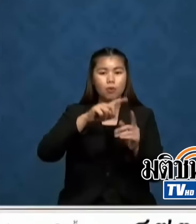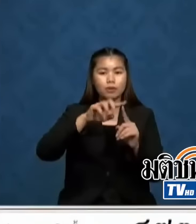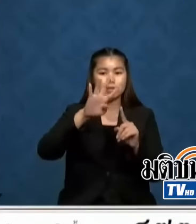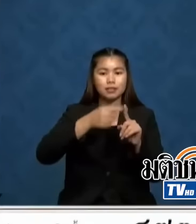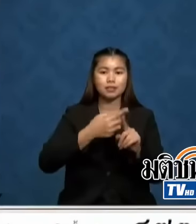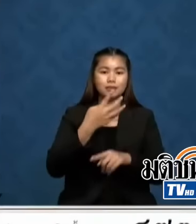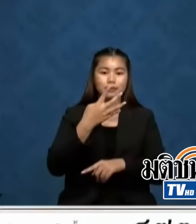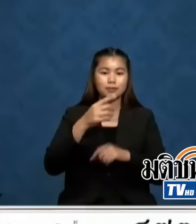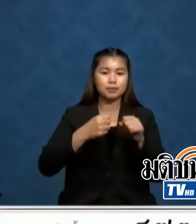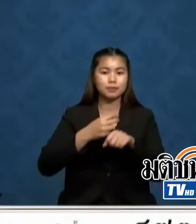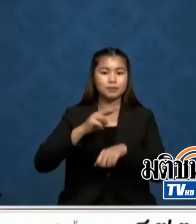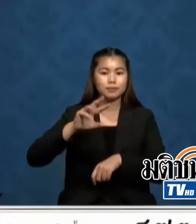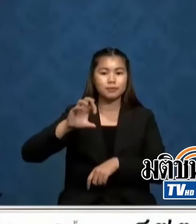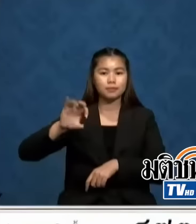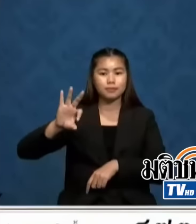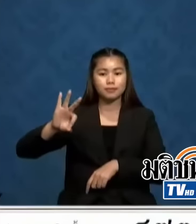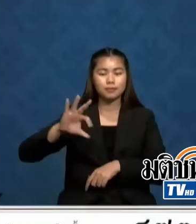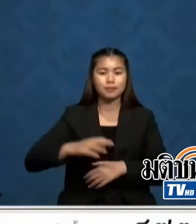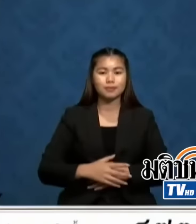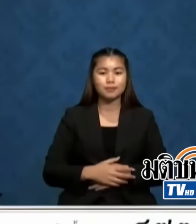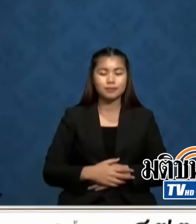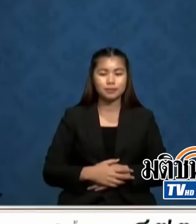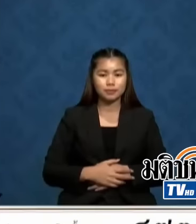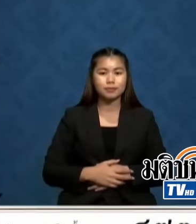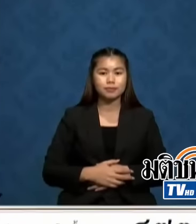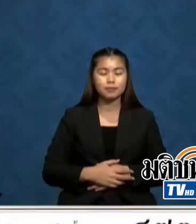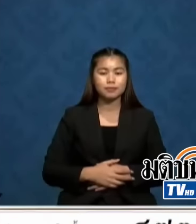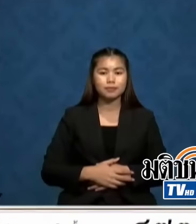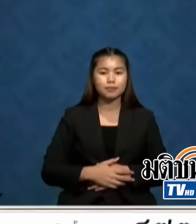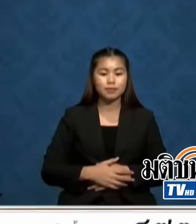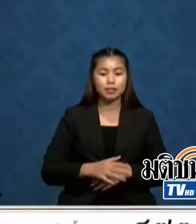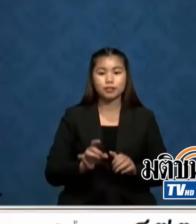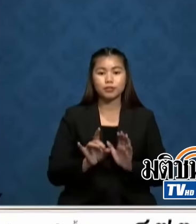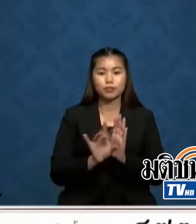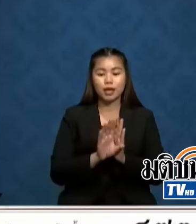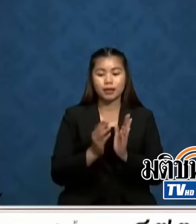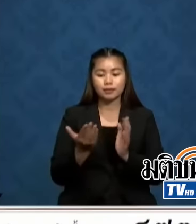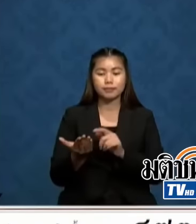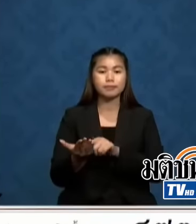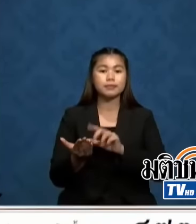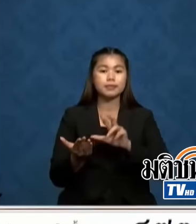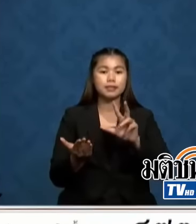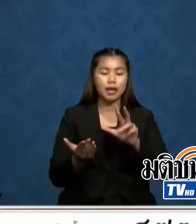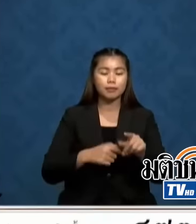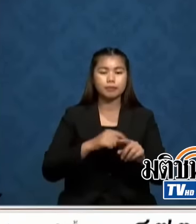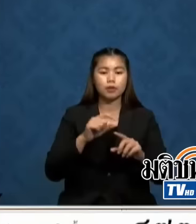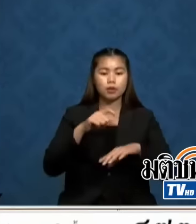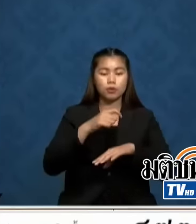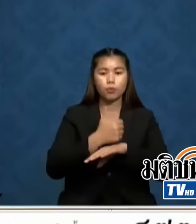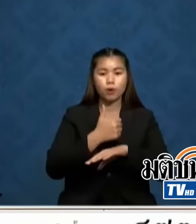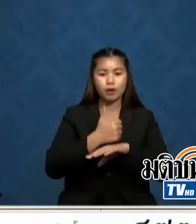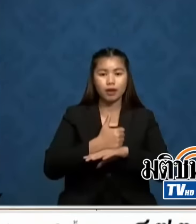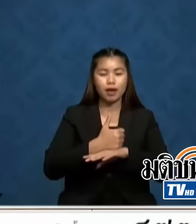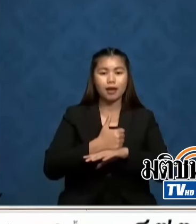เมษายน2559และฉบับสุดท้ายก็คือยกเลิกคำสั่งหัวหน้าคณะ